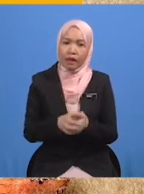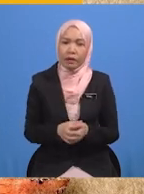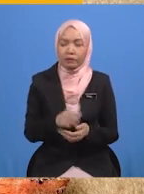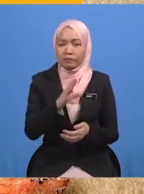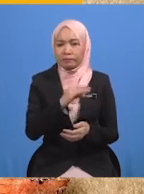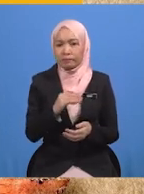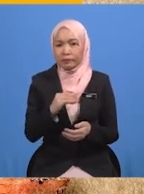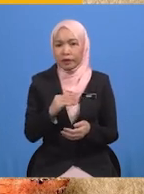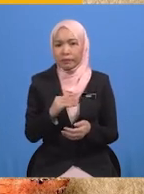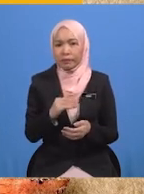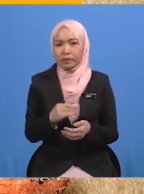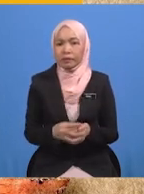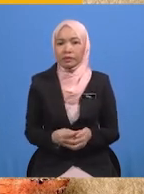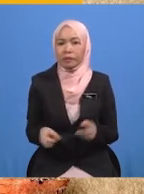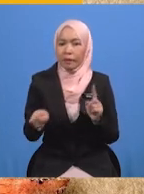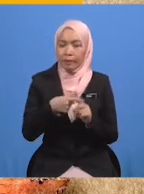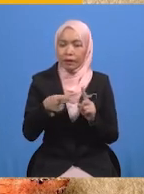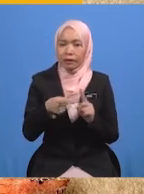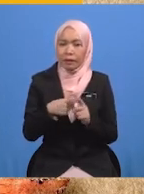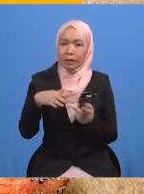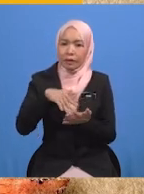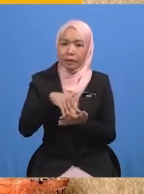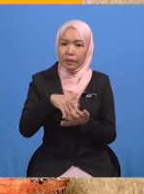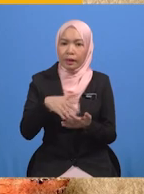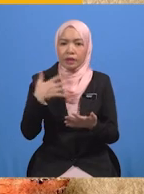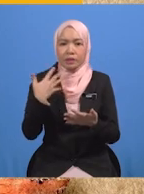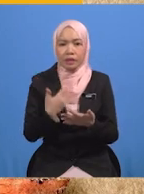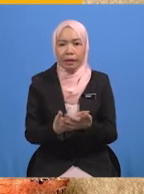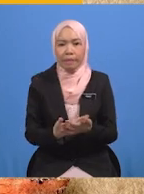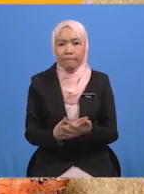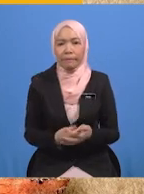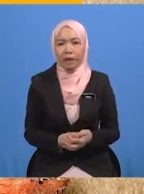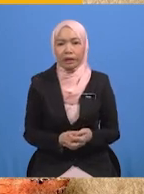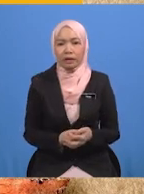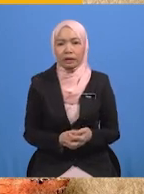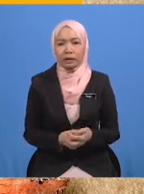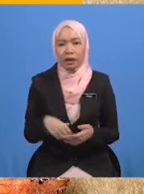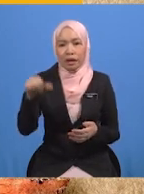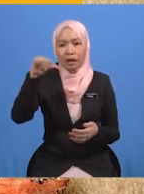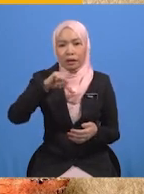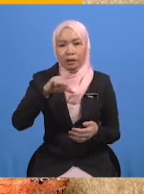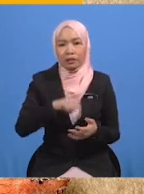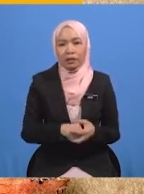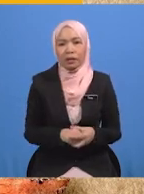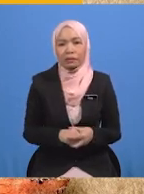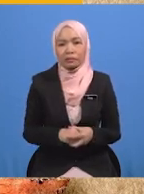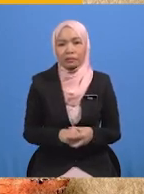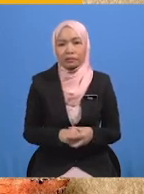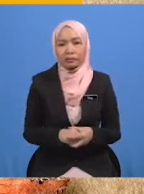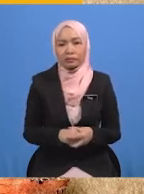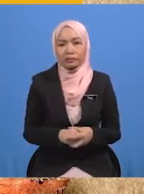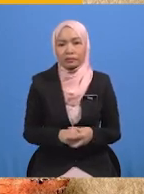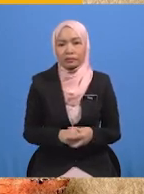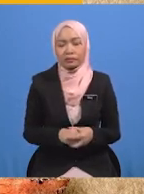kerajaan Turki Uthmaniyah sehingga gagal memperbaiki. Ini memberikan peluang